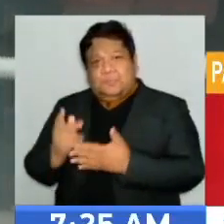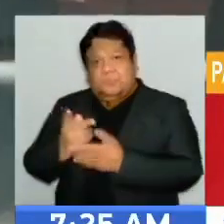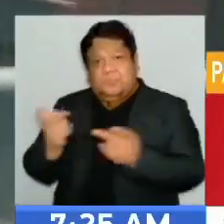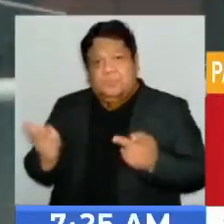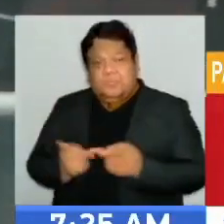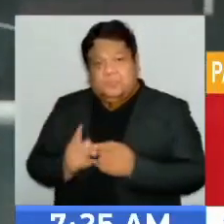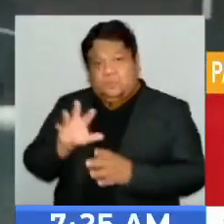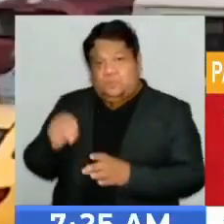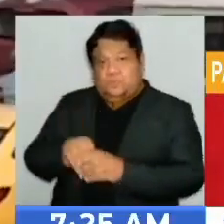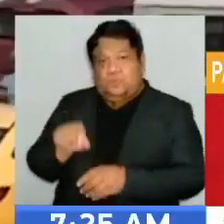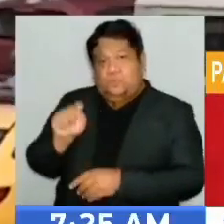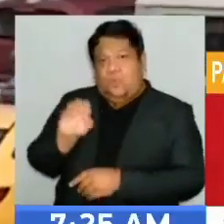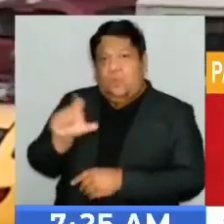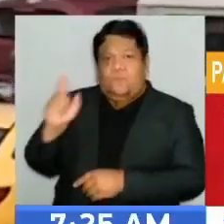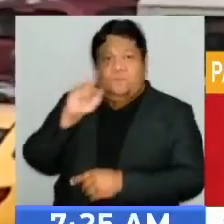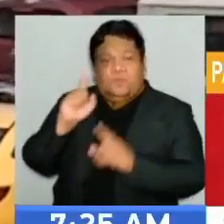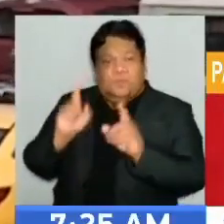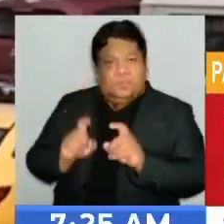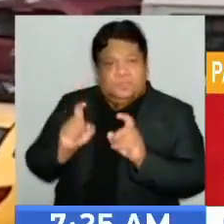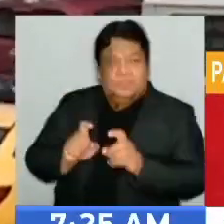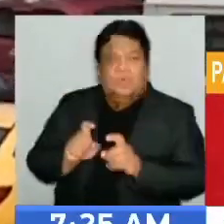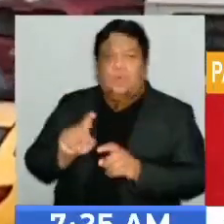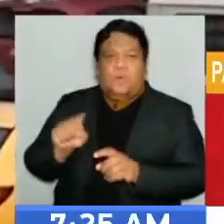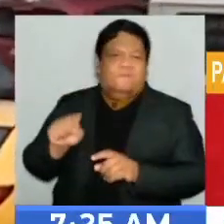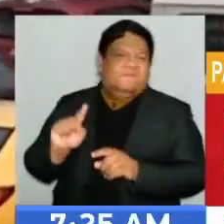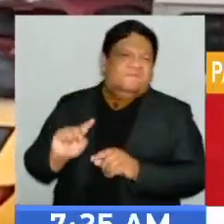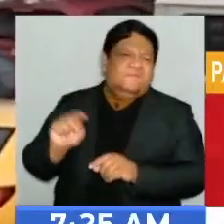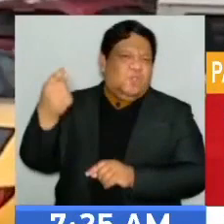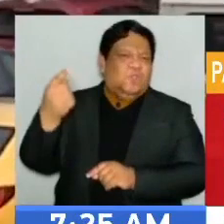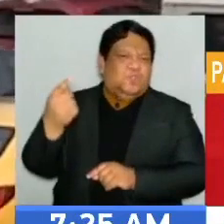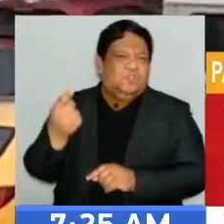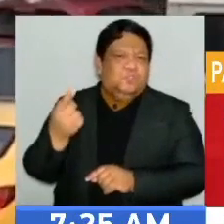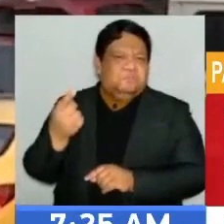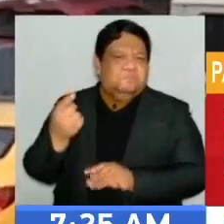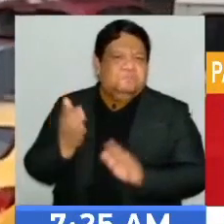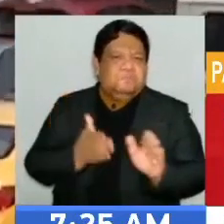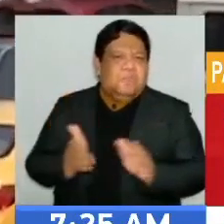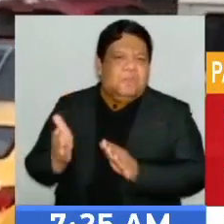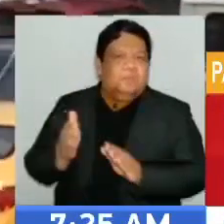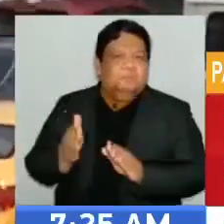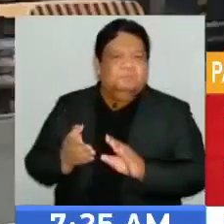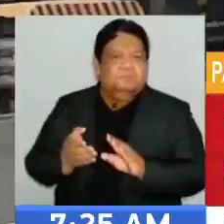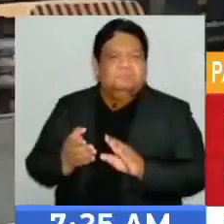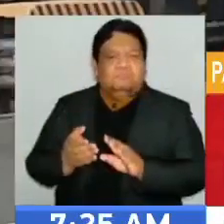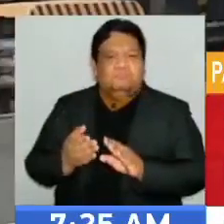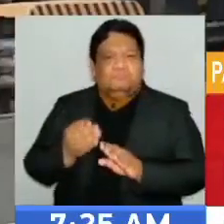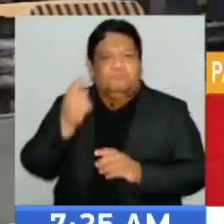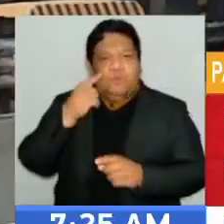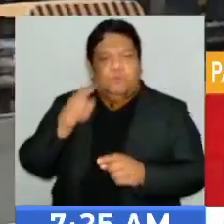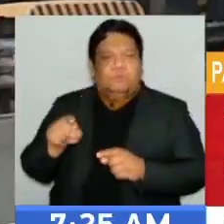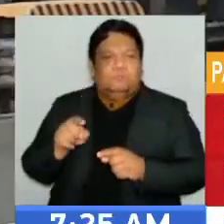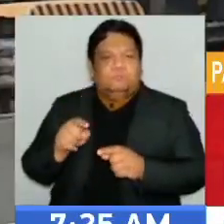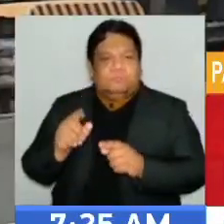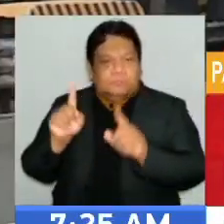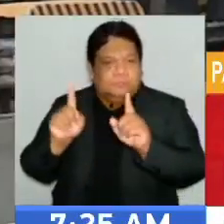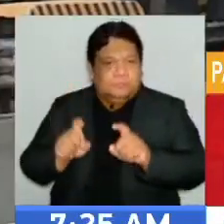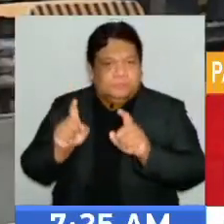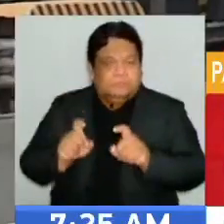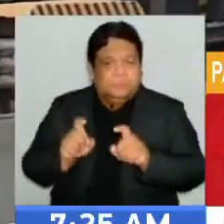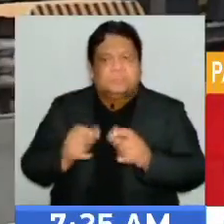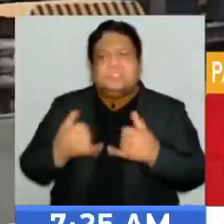first bus pa lang naman po ang sasali natin. Wow. Ay, meron pa rin pong tao ron kung sakaling